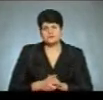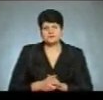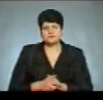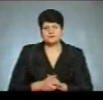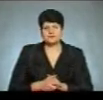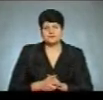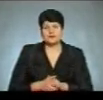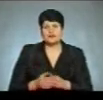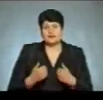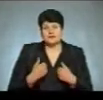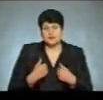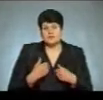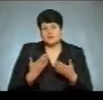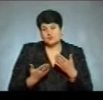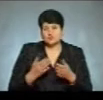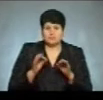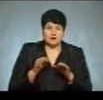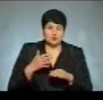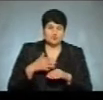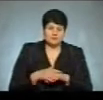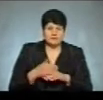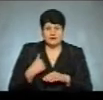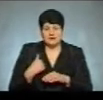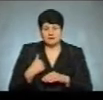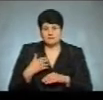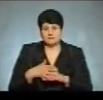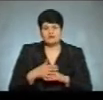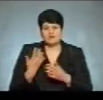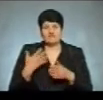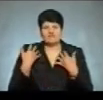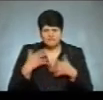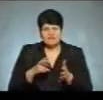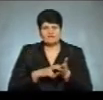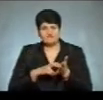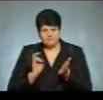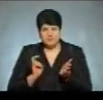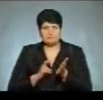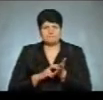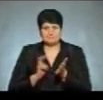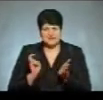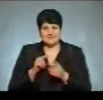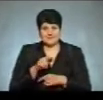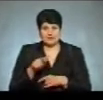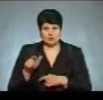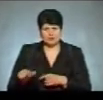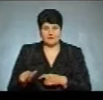Я чи правильно зрозумів? Тобто, я так зрозумів, що ви вже зняли з реєстрації з тих людей,